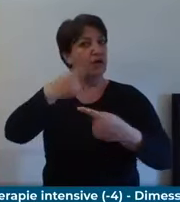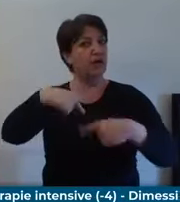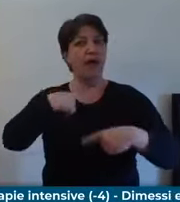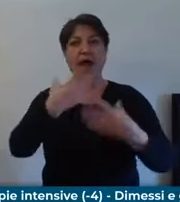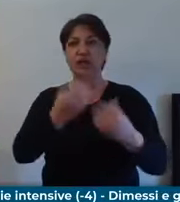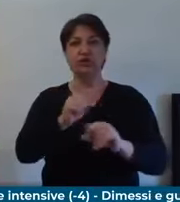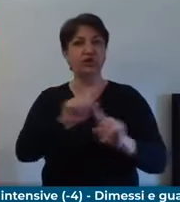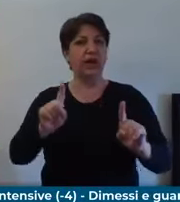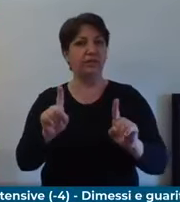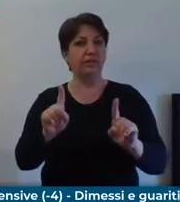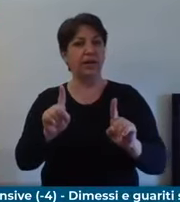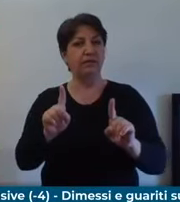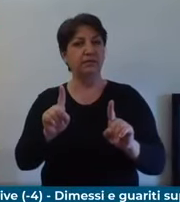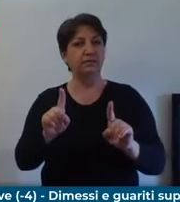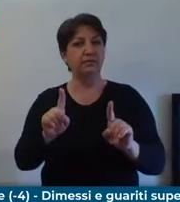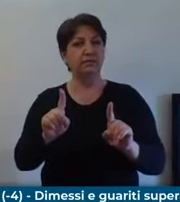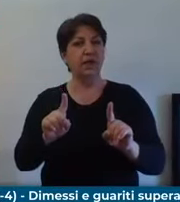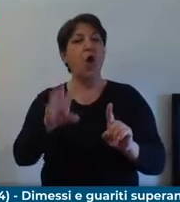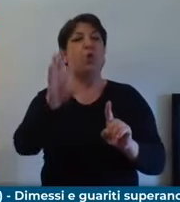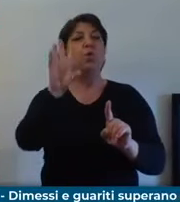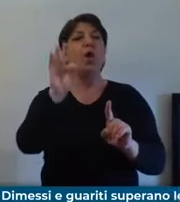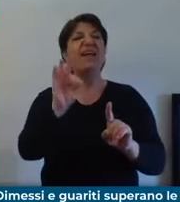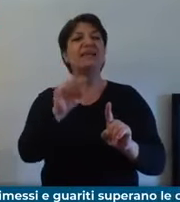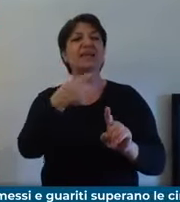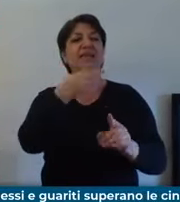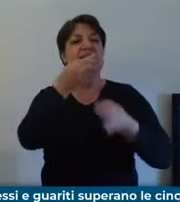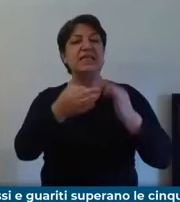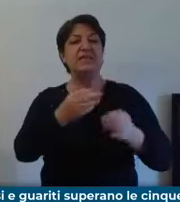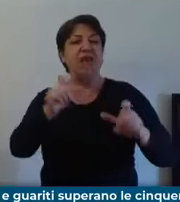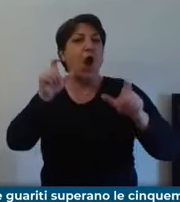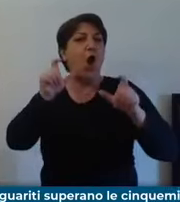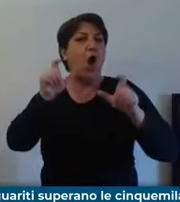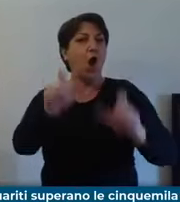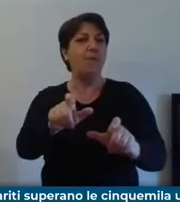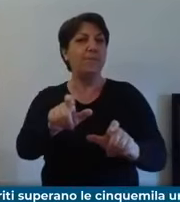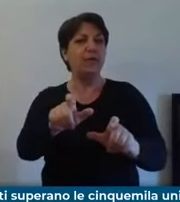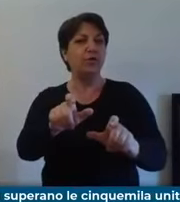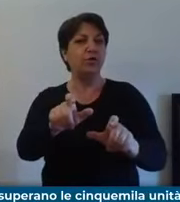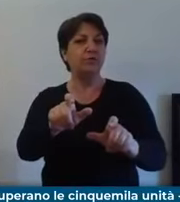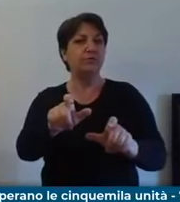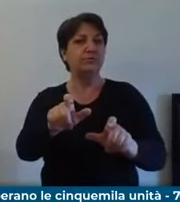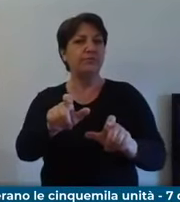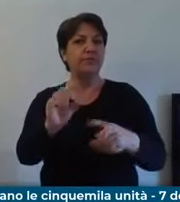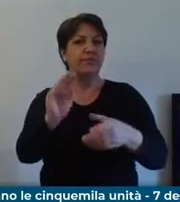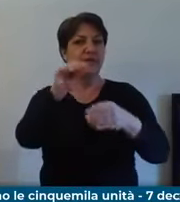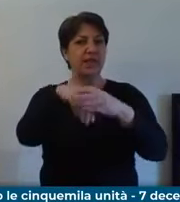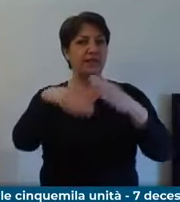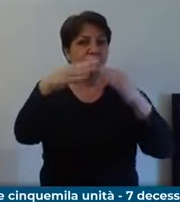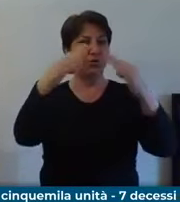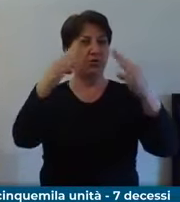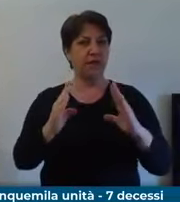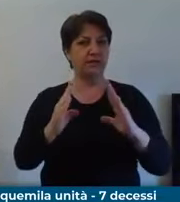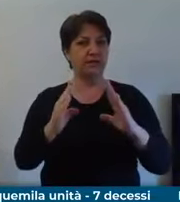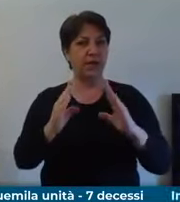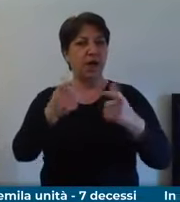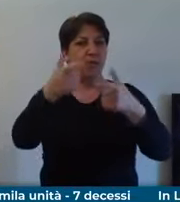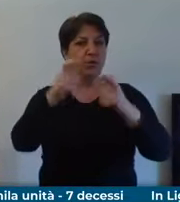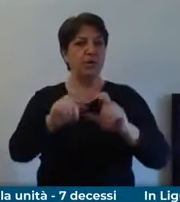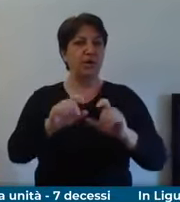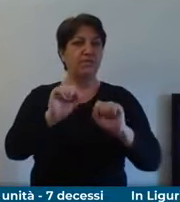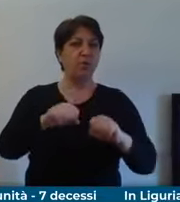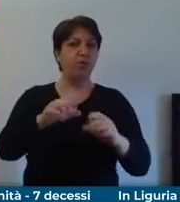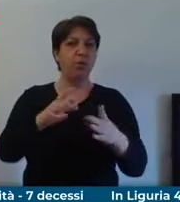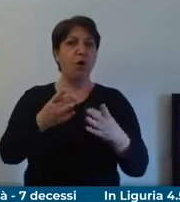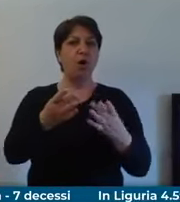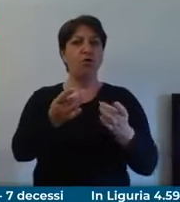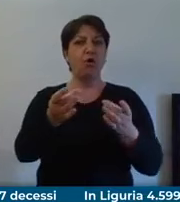o dall'alloggio o dalla stanza dove deve fare la quarantena. Perché questo crea un problema non soltanto per il singolo, ma soprattutto per tutti gli